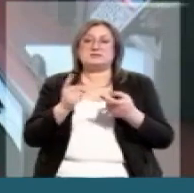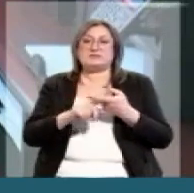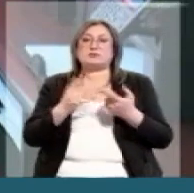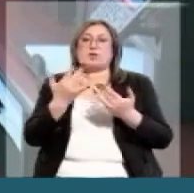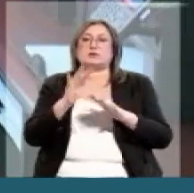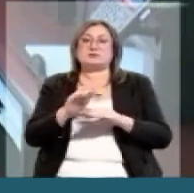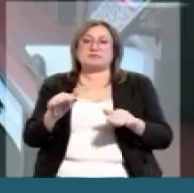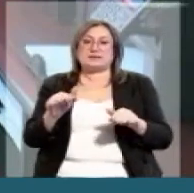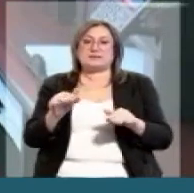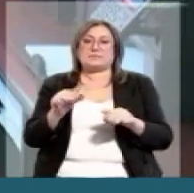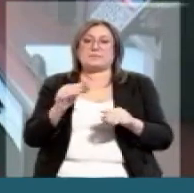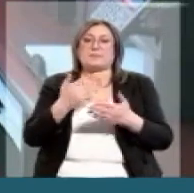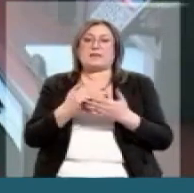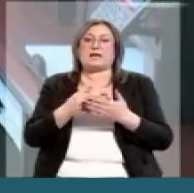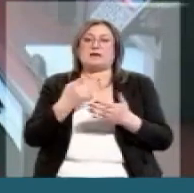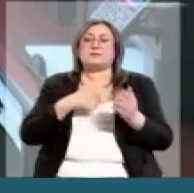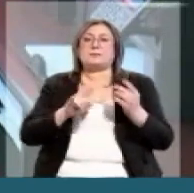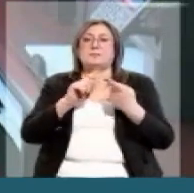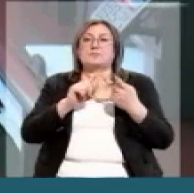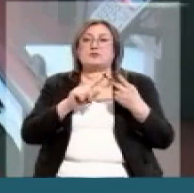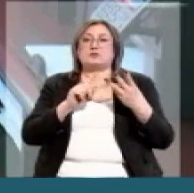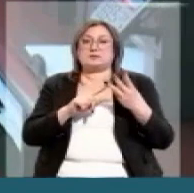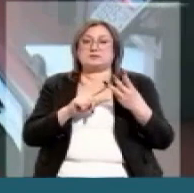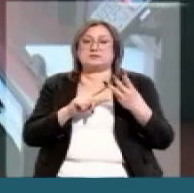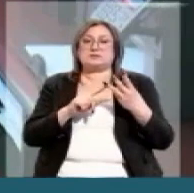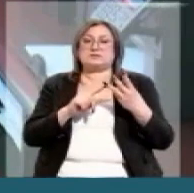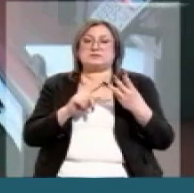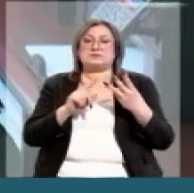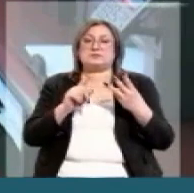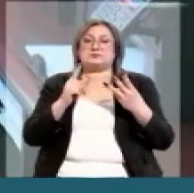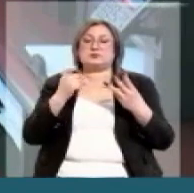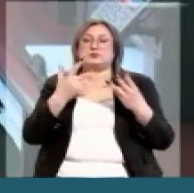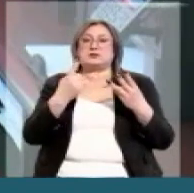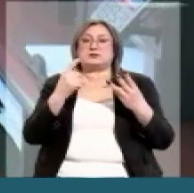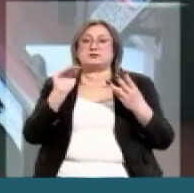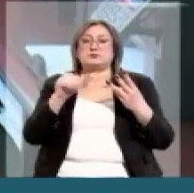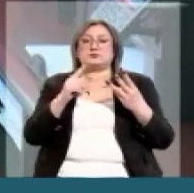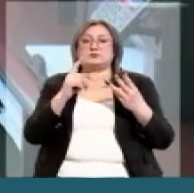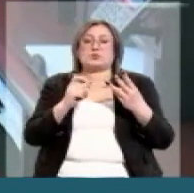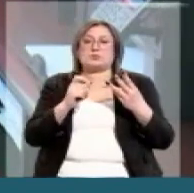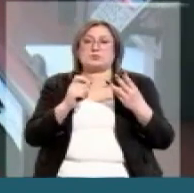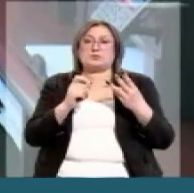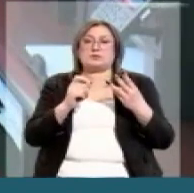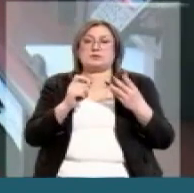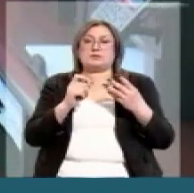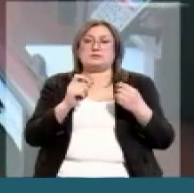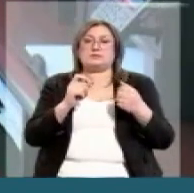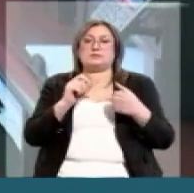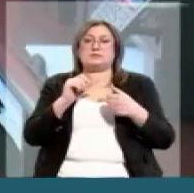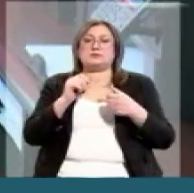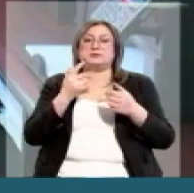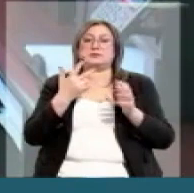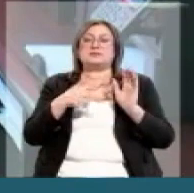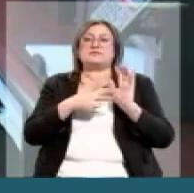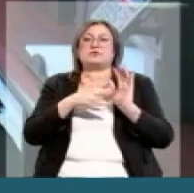детей дифференцировано. Например, на рождение первого, второго, третьего ребенка составляет 131 100 тенге, это